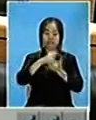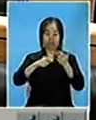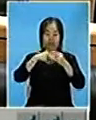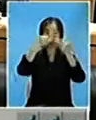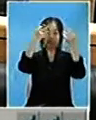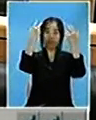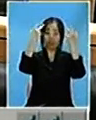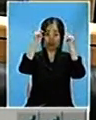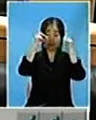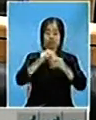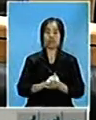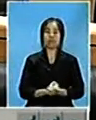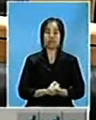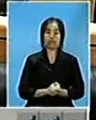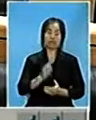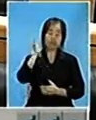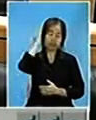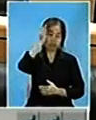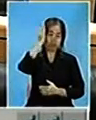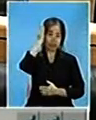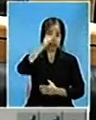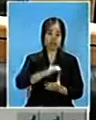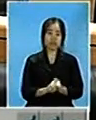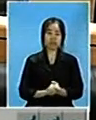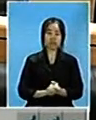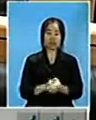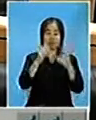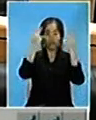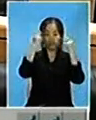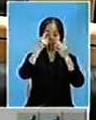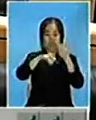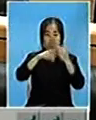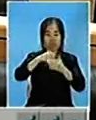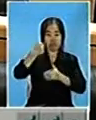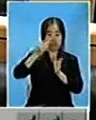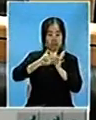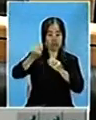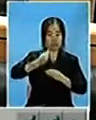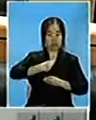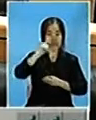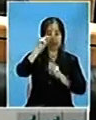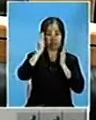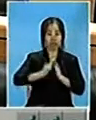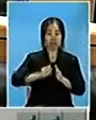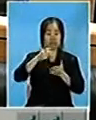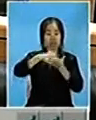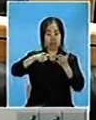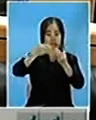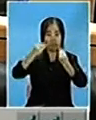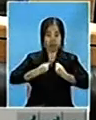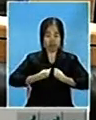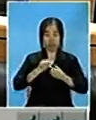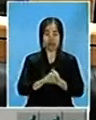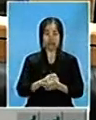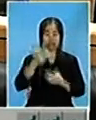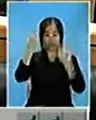นายกตรีใครก็ตามในอนาคตข้างหน้าในประเทศนี้มีนายกมาจากการเลือกตั้งได้รับเสียงจากประชาชน20 ล้านคนถ้านายก